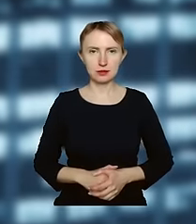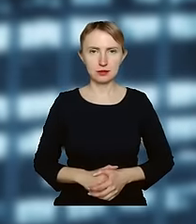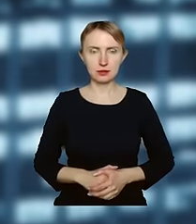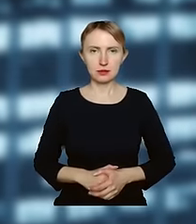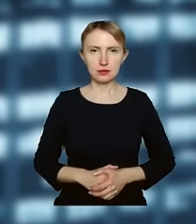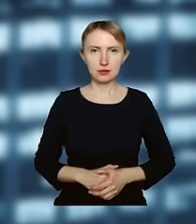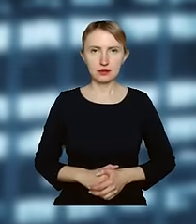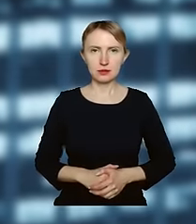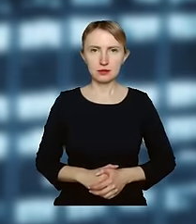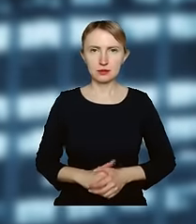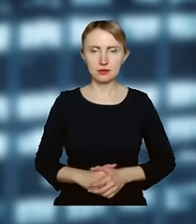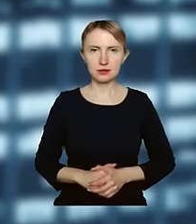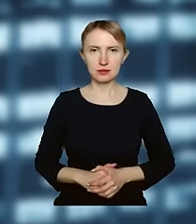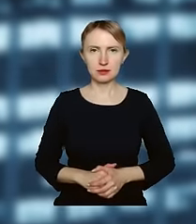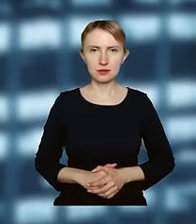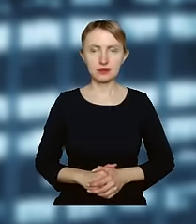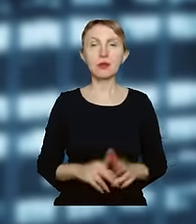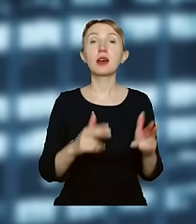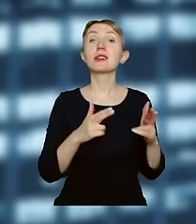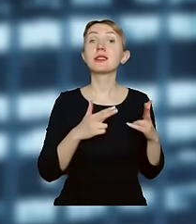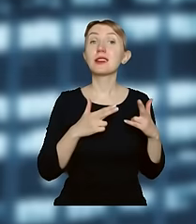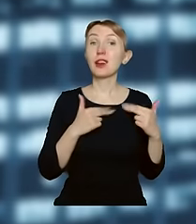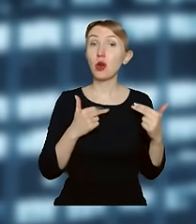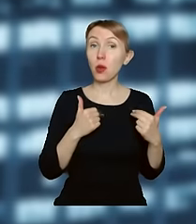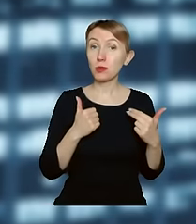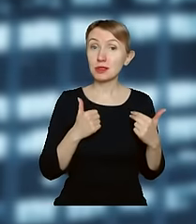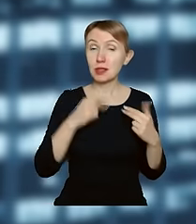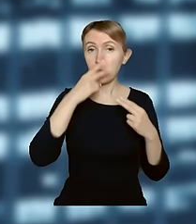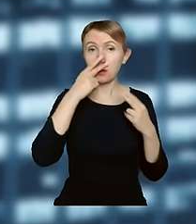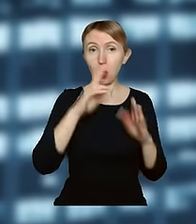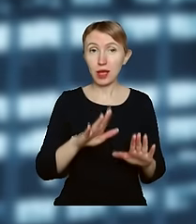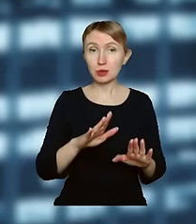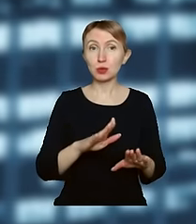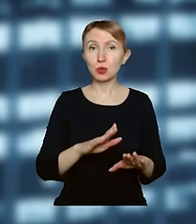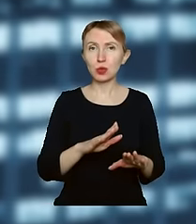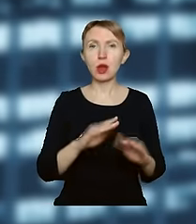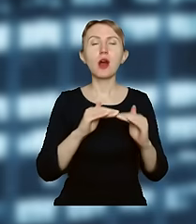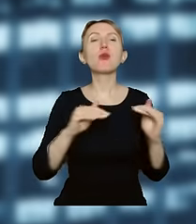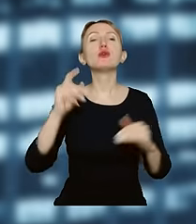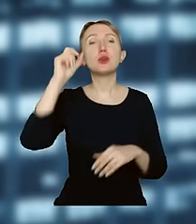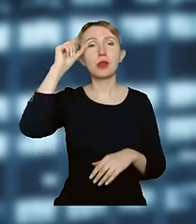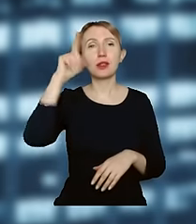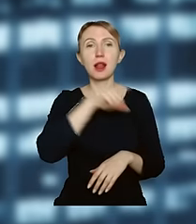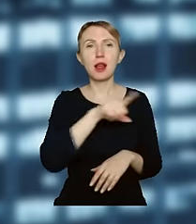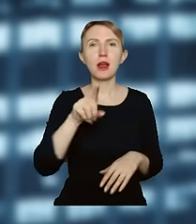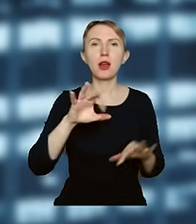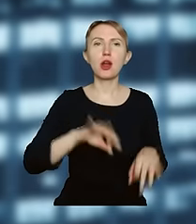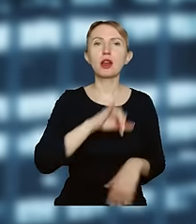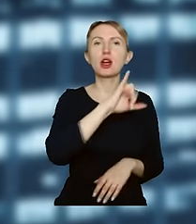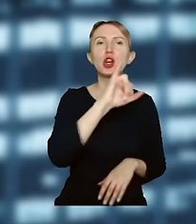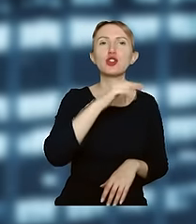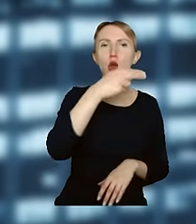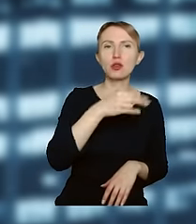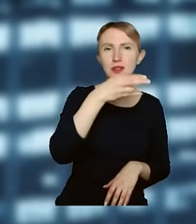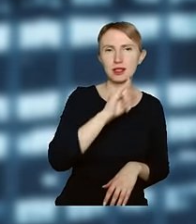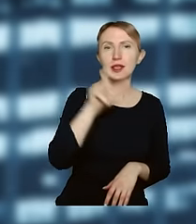rzeczywiście. Te komisje roznegliżowują poziom intelektualny zarówno pana Jońskiego,